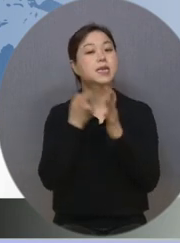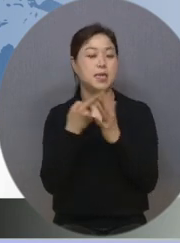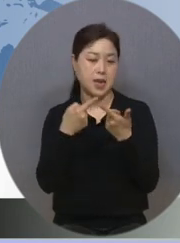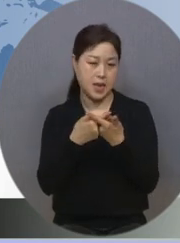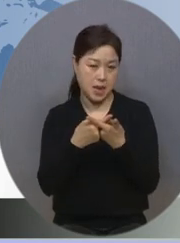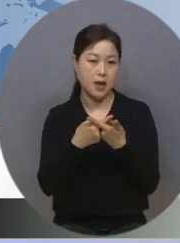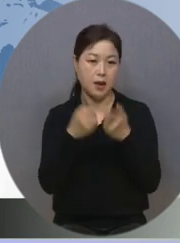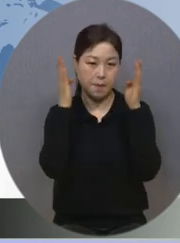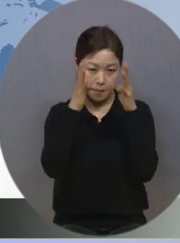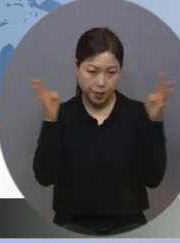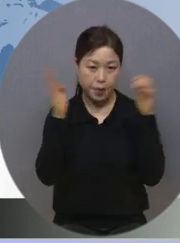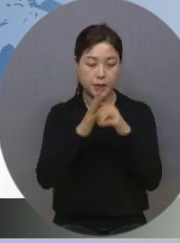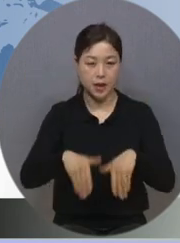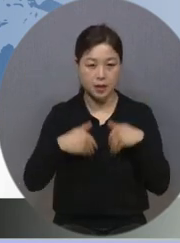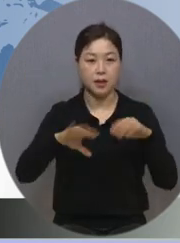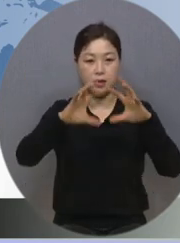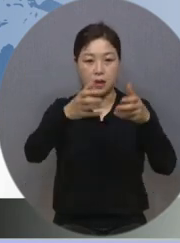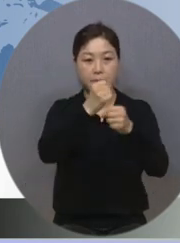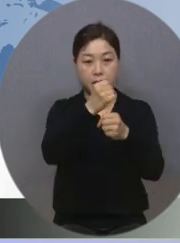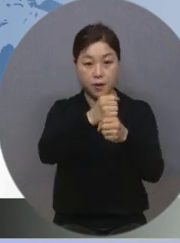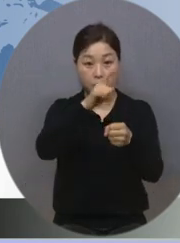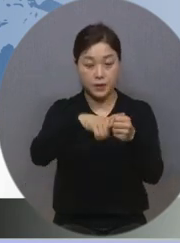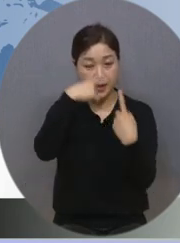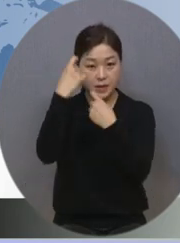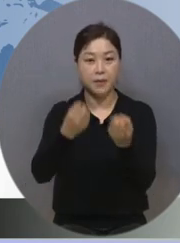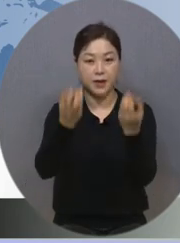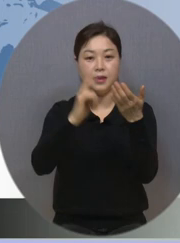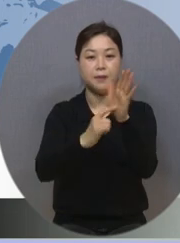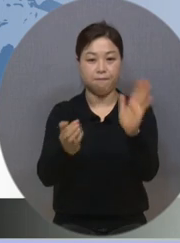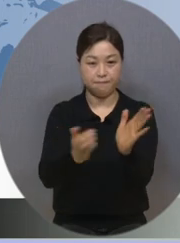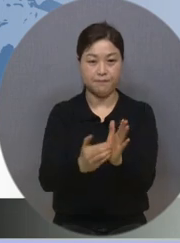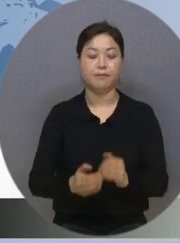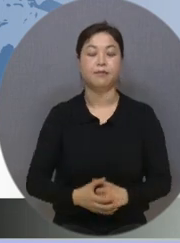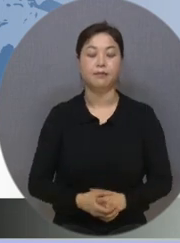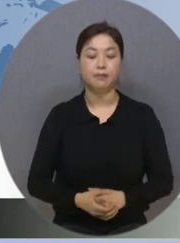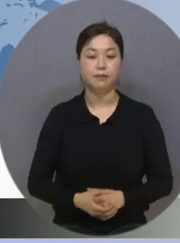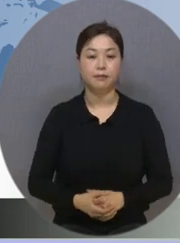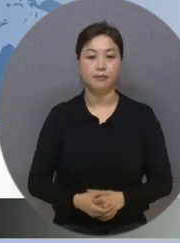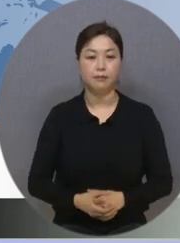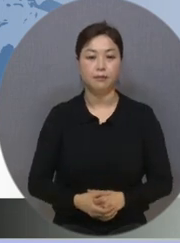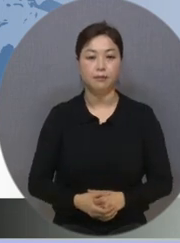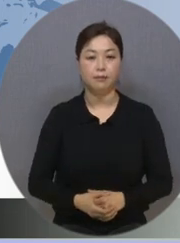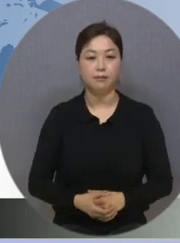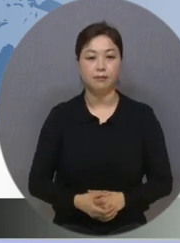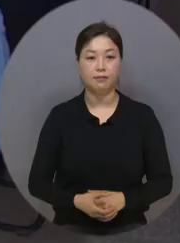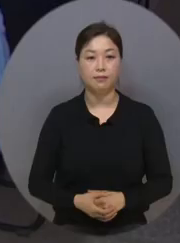함께하는 따뜻한 세상을 만들기 위한 기념 행사가 열렸습니다. 박성윤 기자입니다.